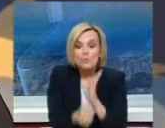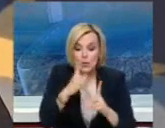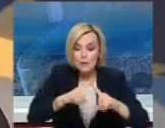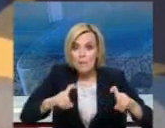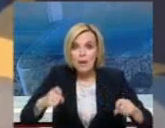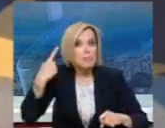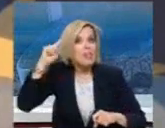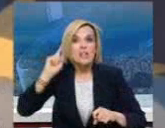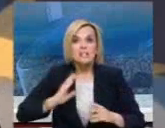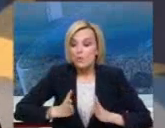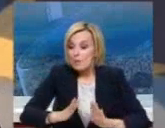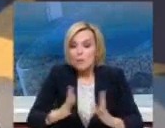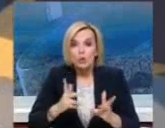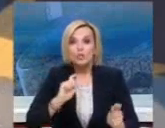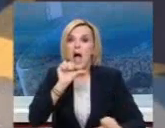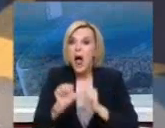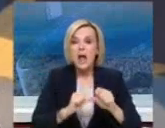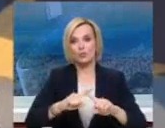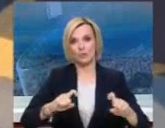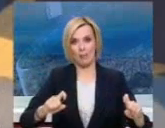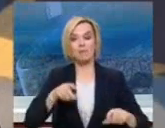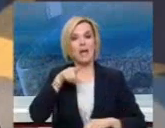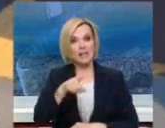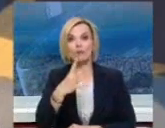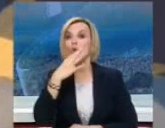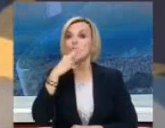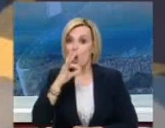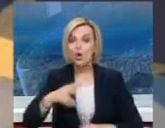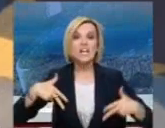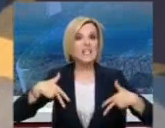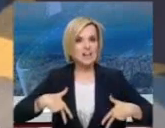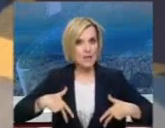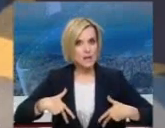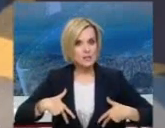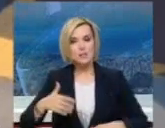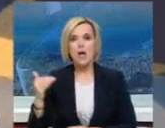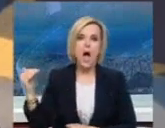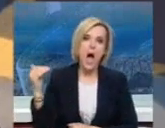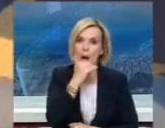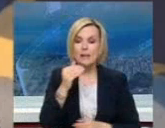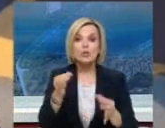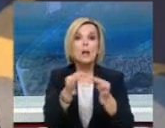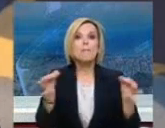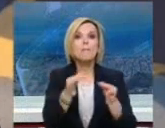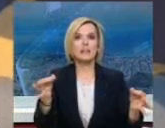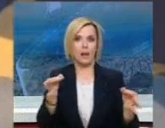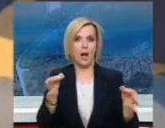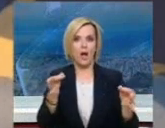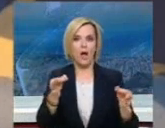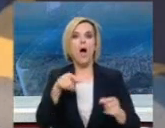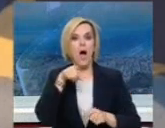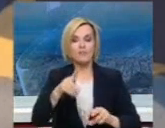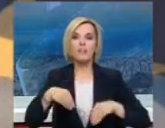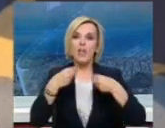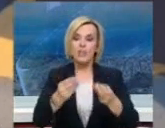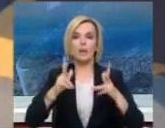εξέλιξης των συνθήκων οδηγεί την κυβέρνηση να παίρνει μέτρα άμεσης εφαρμογής και ουσιαστικής ανακούφισης με όρους